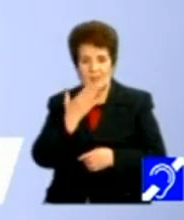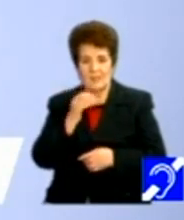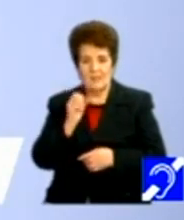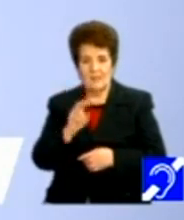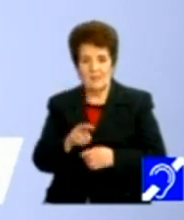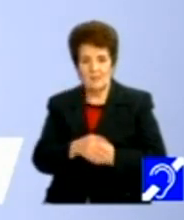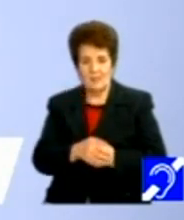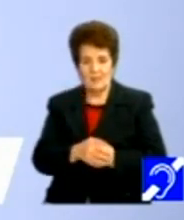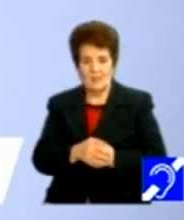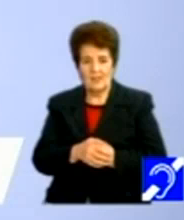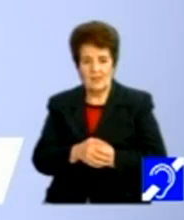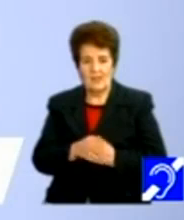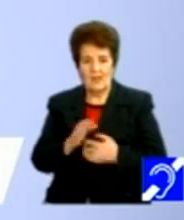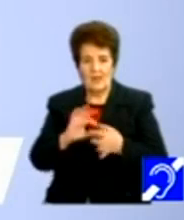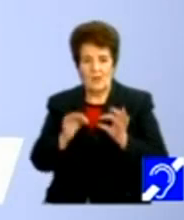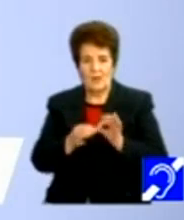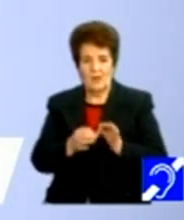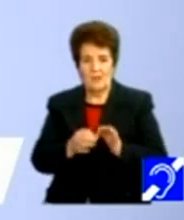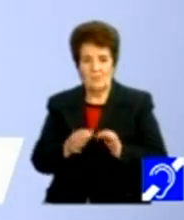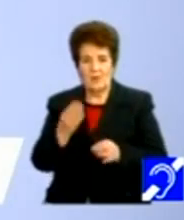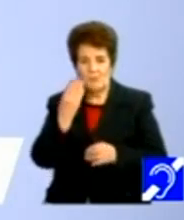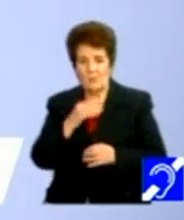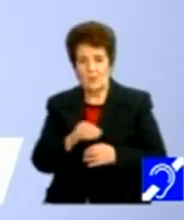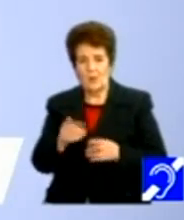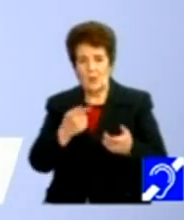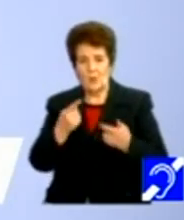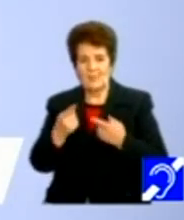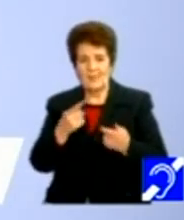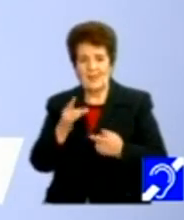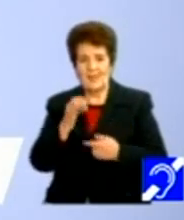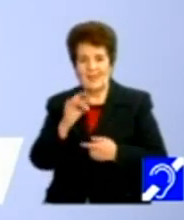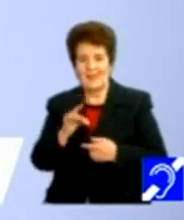Știința Comunicării la Olimp, cred că e cel mai bun consilier pe care l-am.